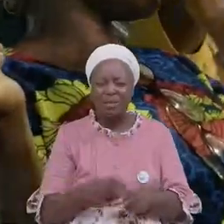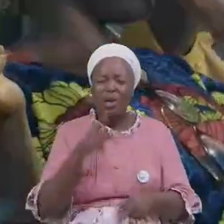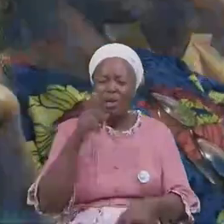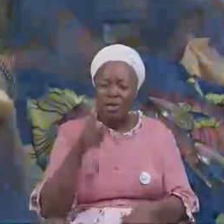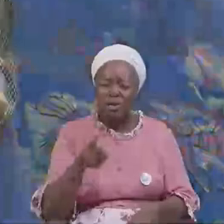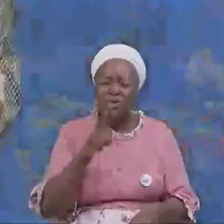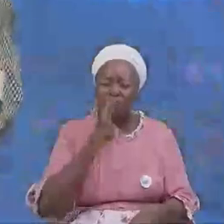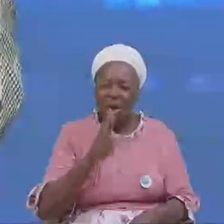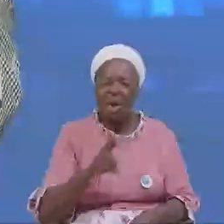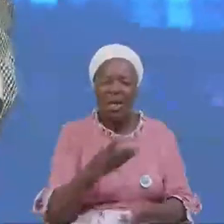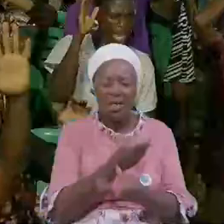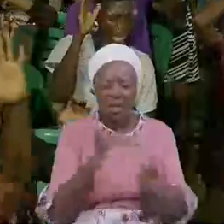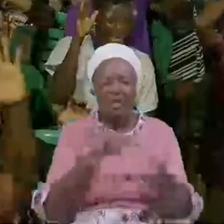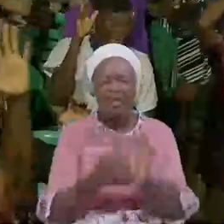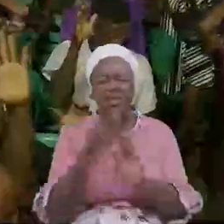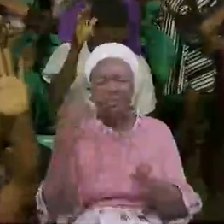Vous êtes délivré.